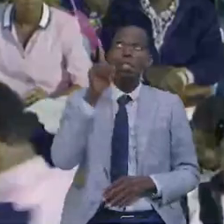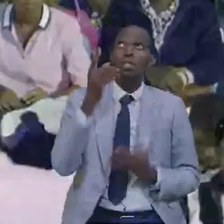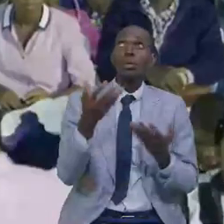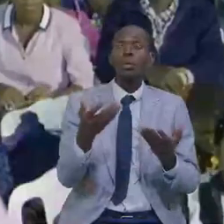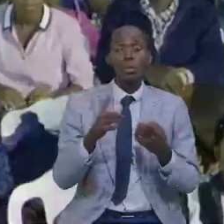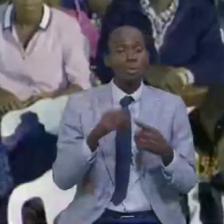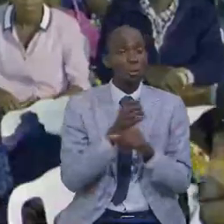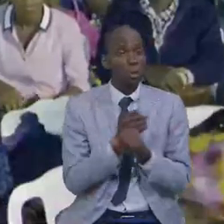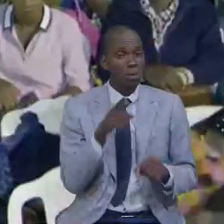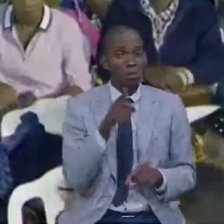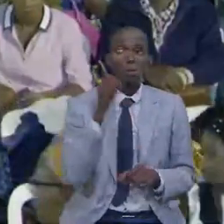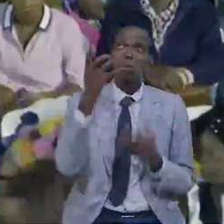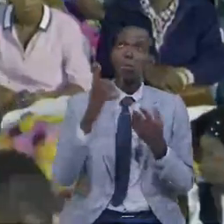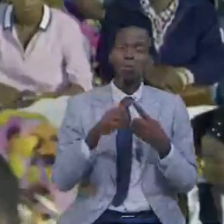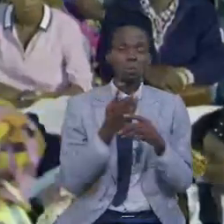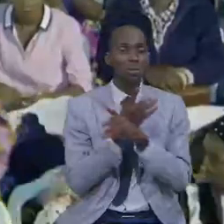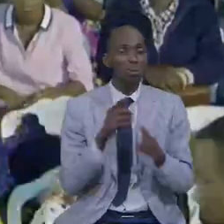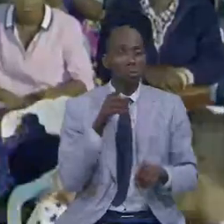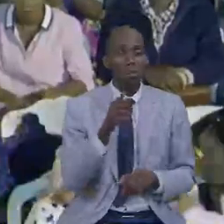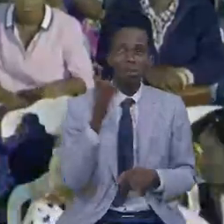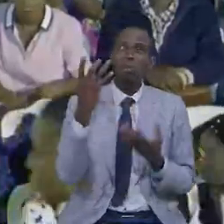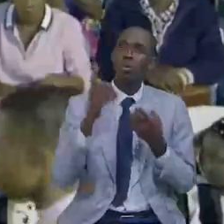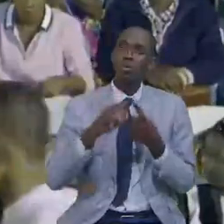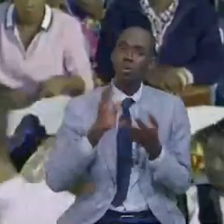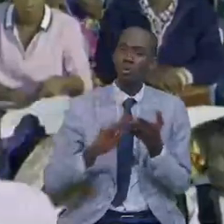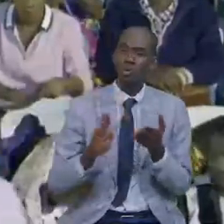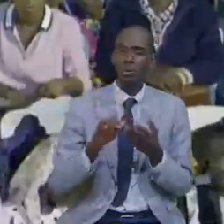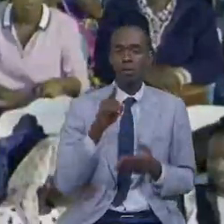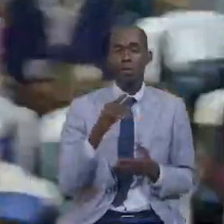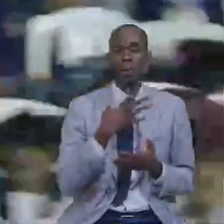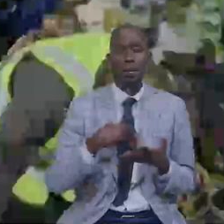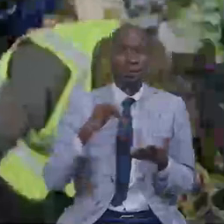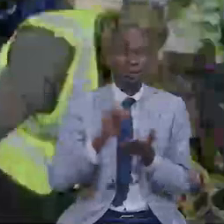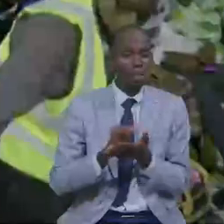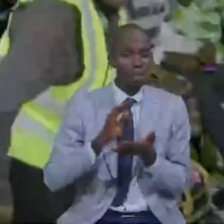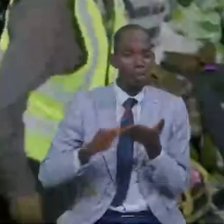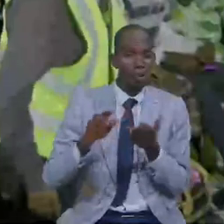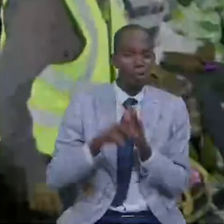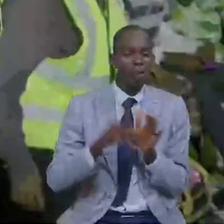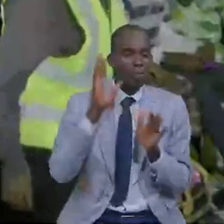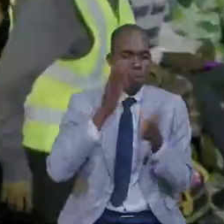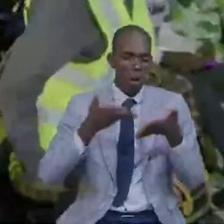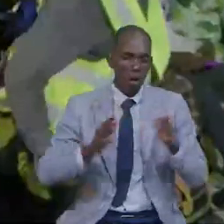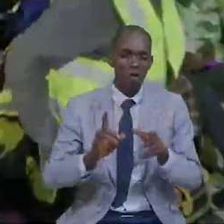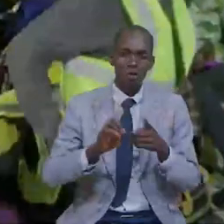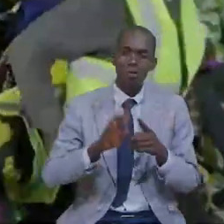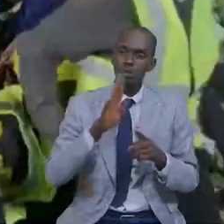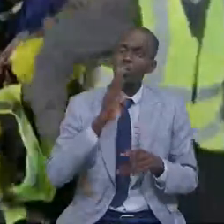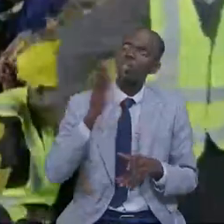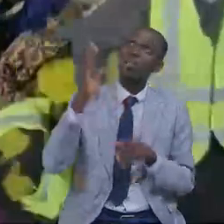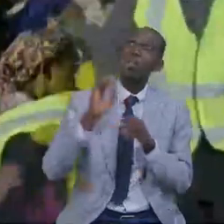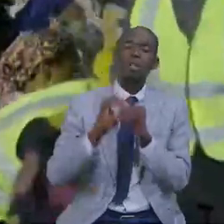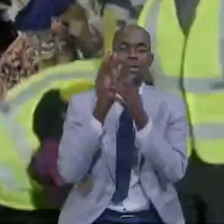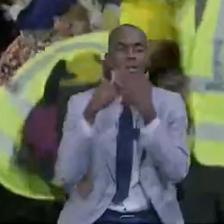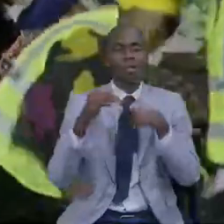te sauver il veut te délivrer il veut te pardonner et ce pardon te donne une place au ciel